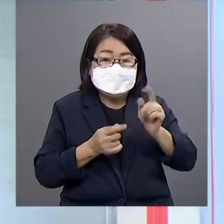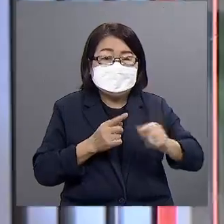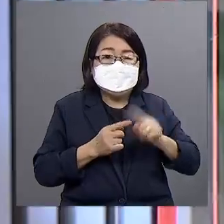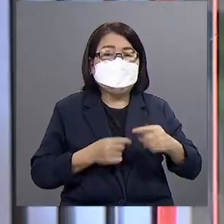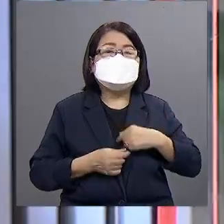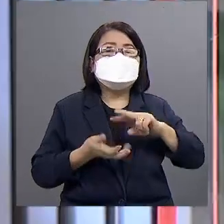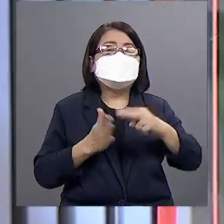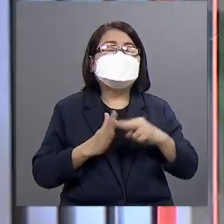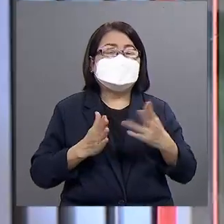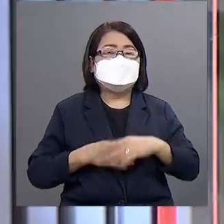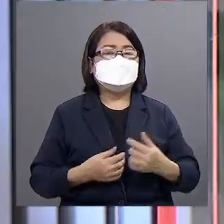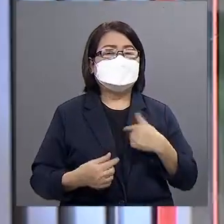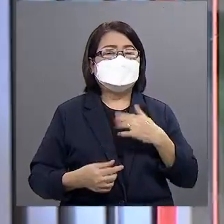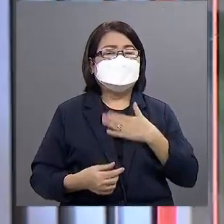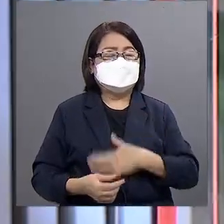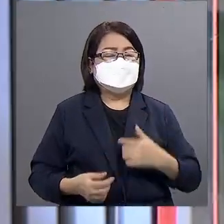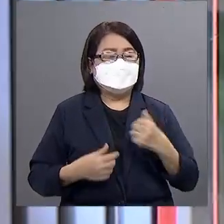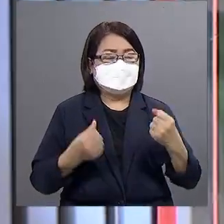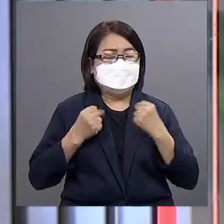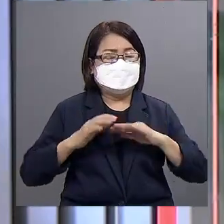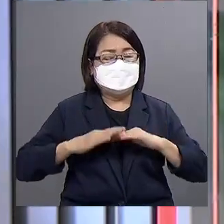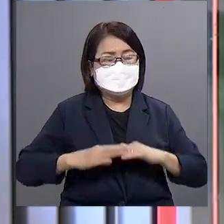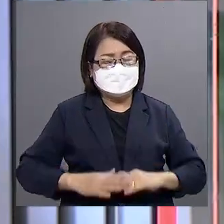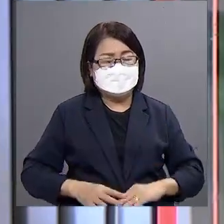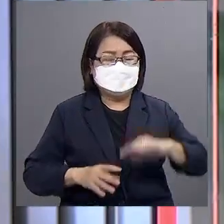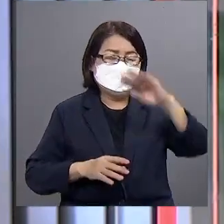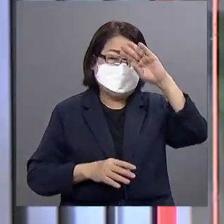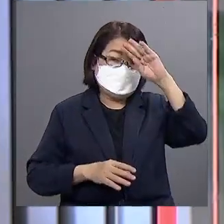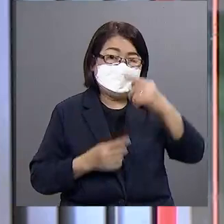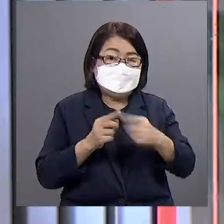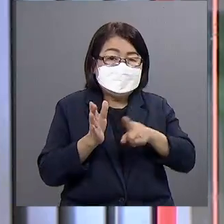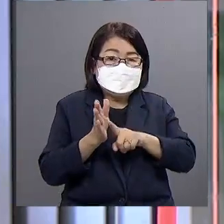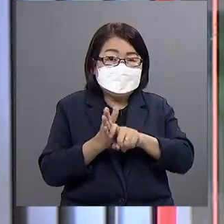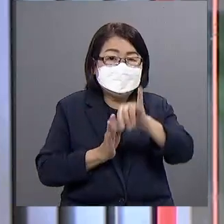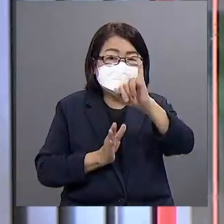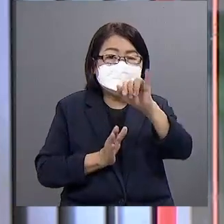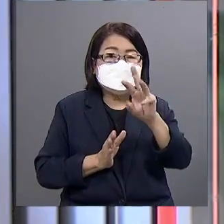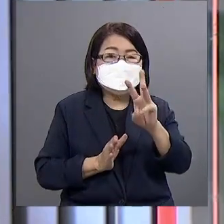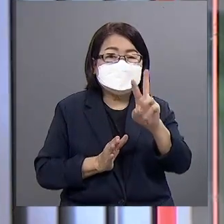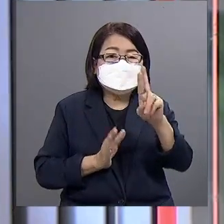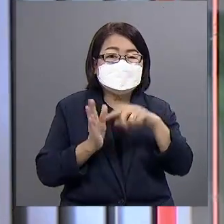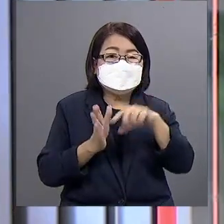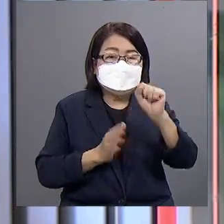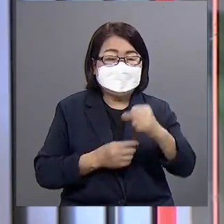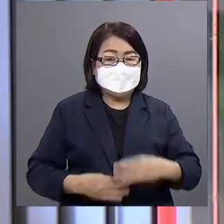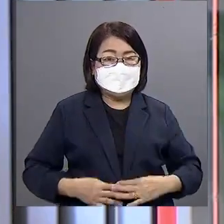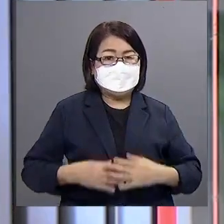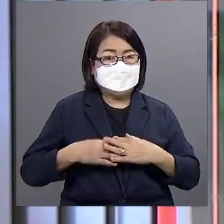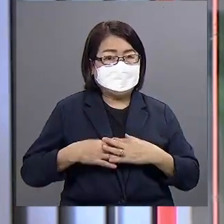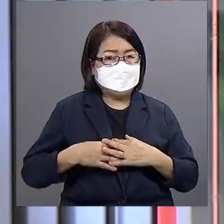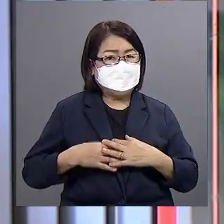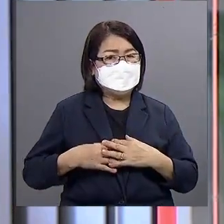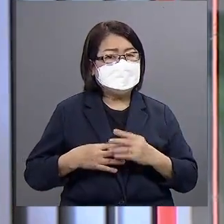แล้วก็อยู่ที่ว่าไวรัสหรือว่าเชื้อโรคเนี่ยนะครับมันมากพอที่ทำร้ายเราหรือเปล่าดังนั้นทำตัวเองให้แข็งแรงทานให้สะอาด